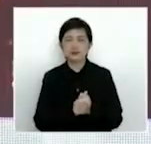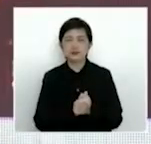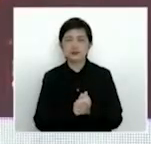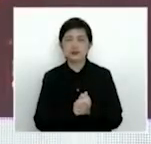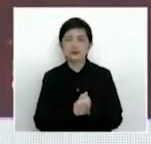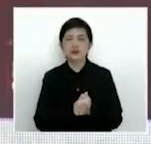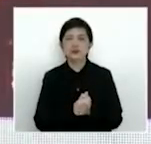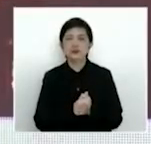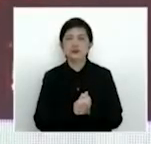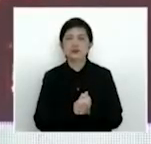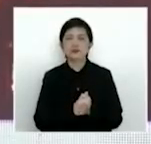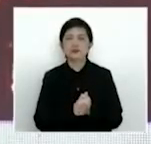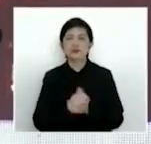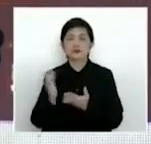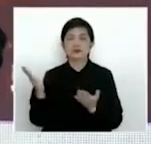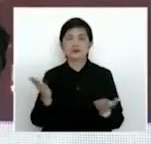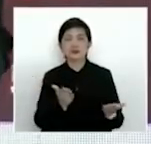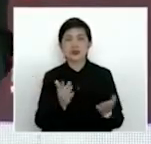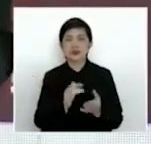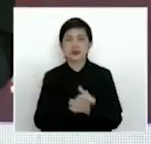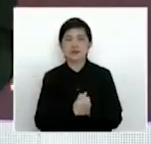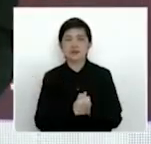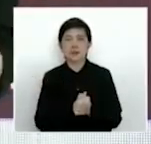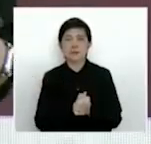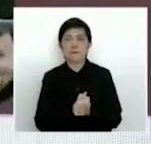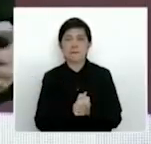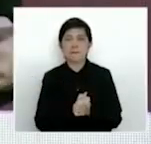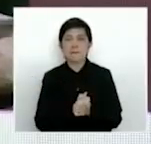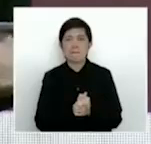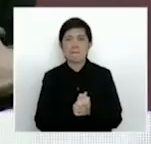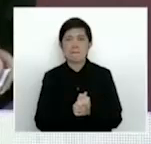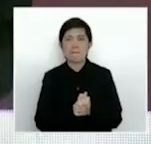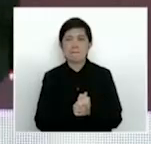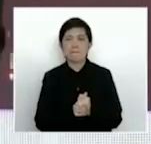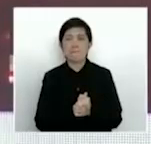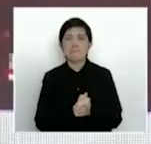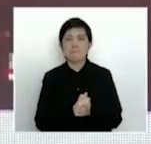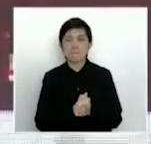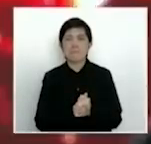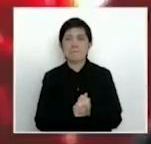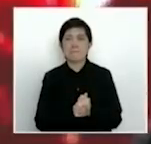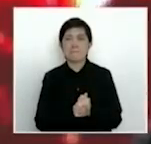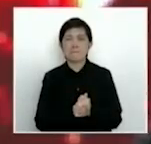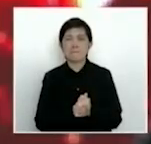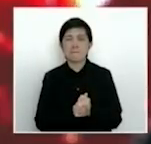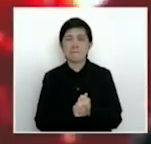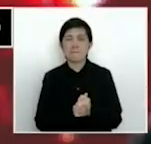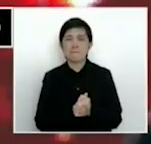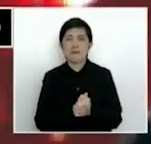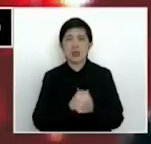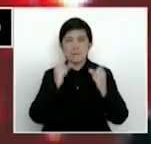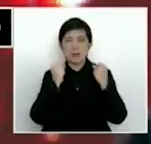bapakk kami silakan untuk men angapi jawaban dari cagup nomor 3 waktu anda 1 menit silakan